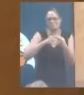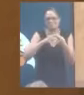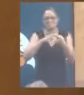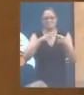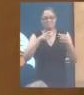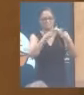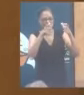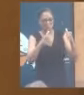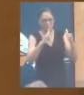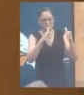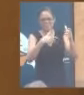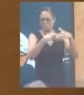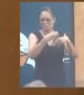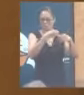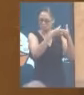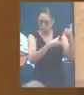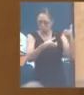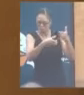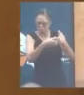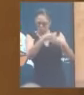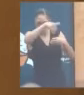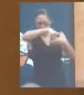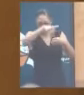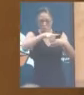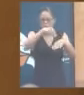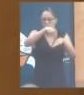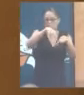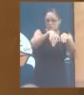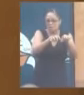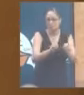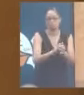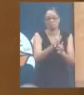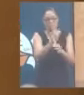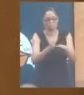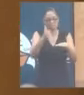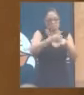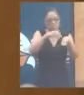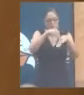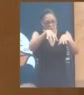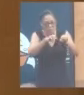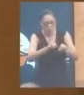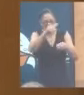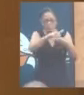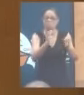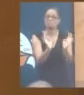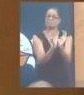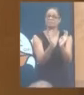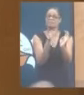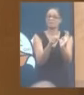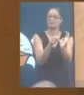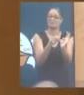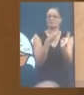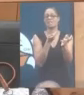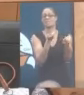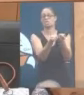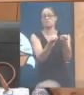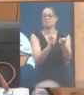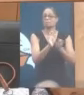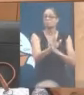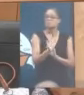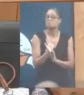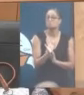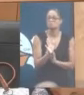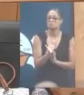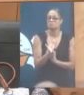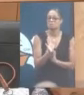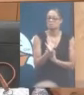d'administration, qui ont une présidence, avec des membres du conseil d'administration, donc qui ont une gestion